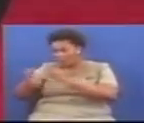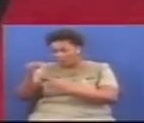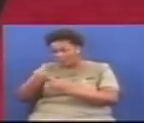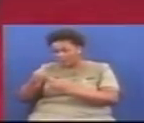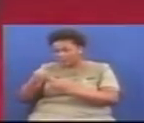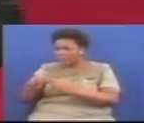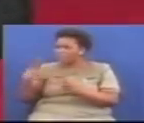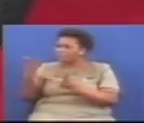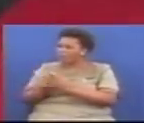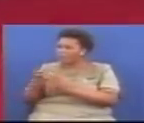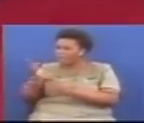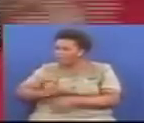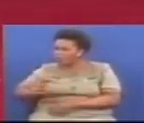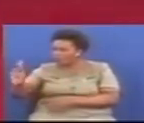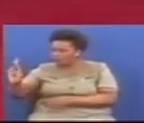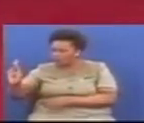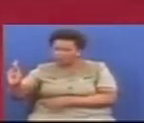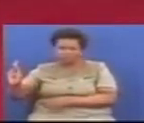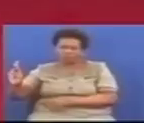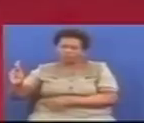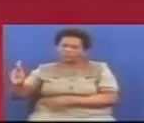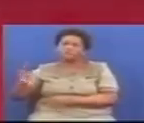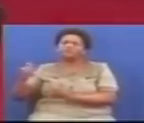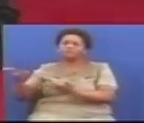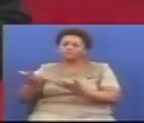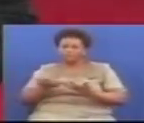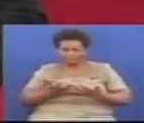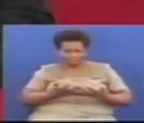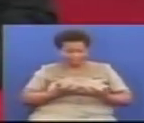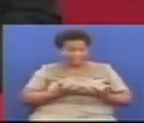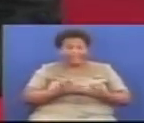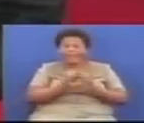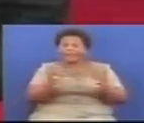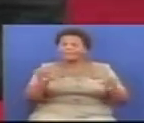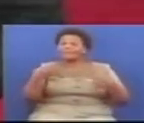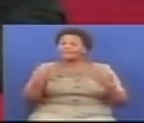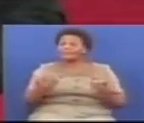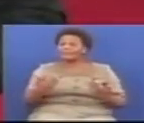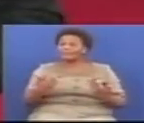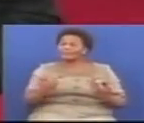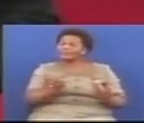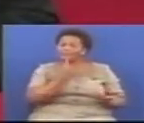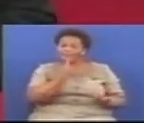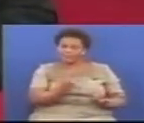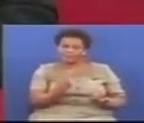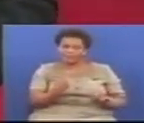Mheshimiwa Spika ilikuwa inategemea pia hata na fadhili kutoka nje. Sasa hivi ndio watu wakasema fedha